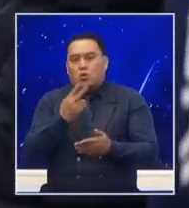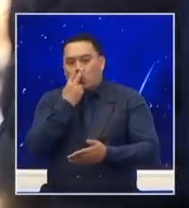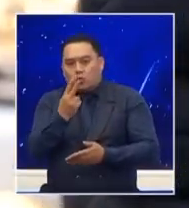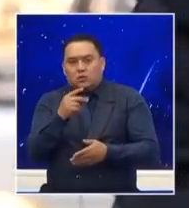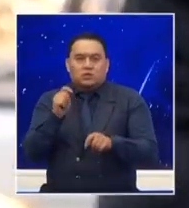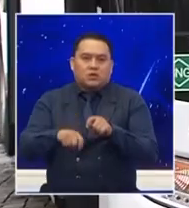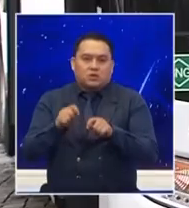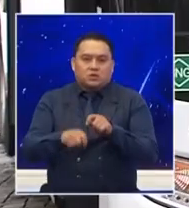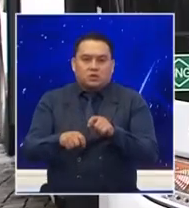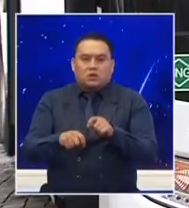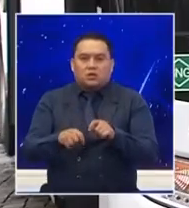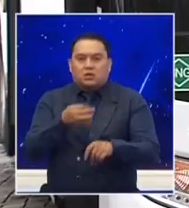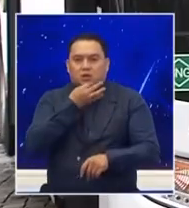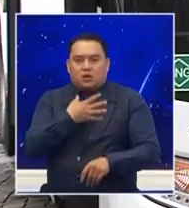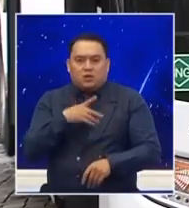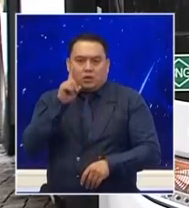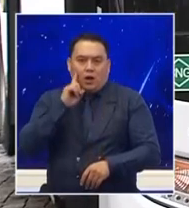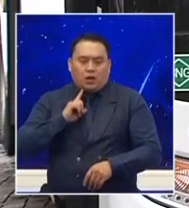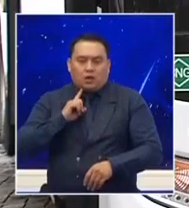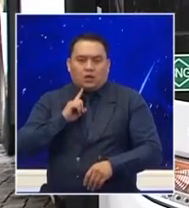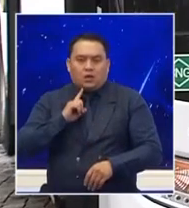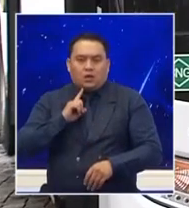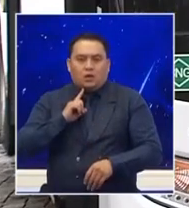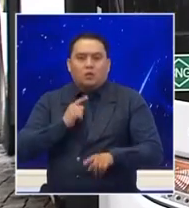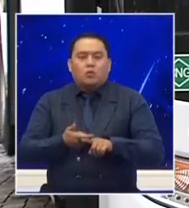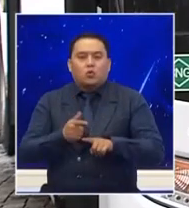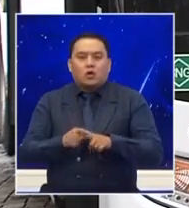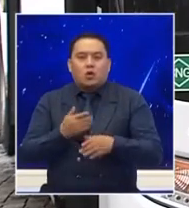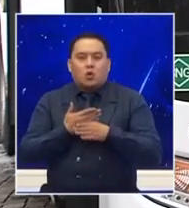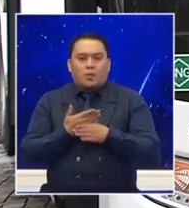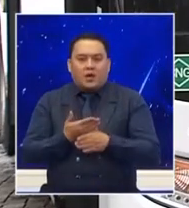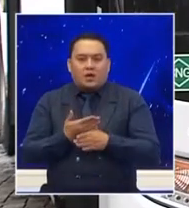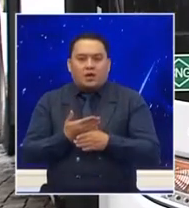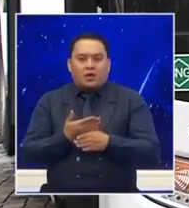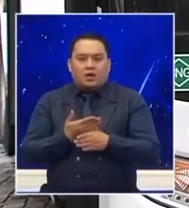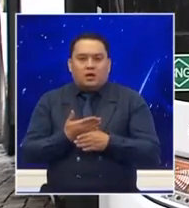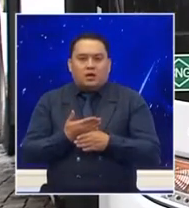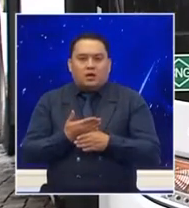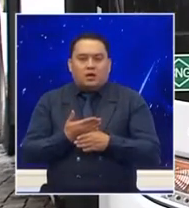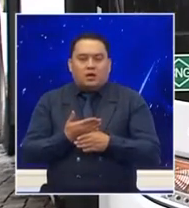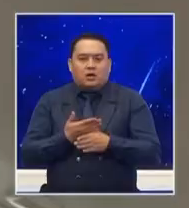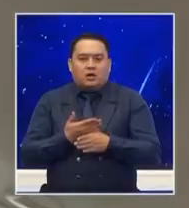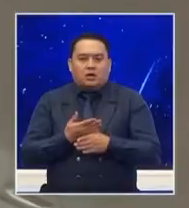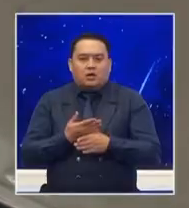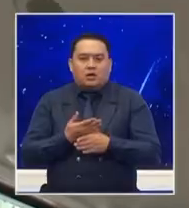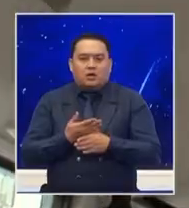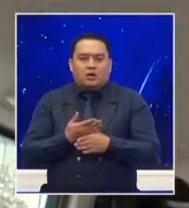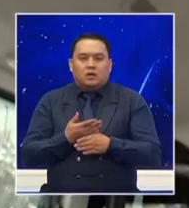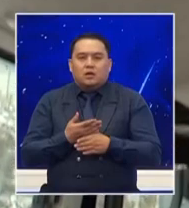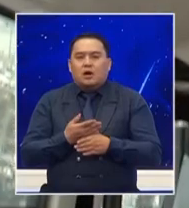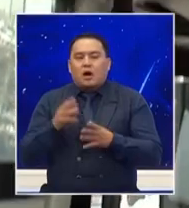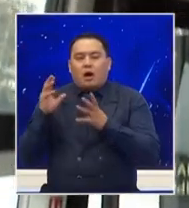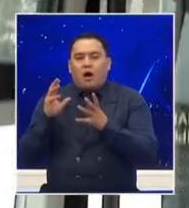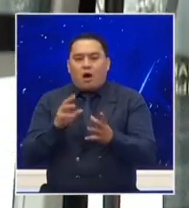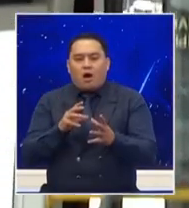күнде жүрдік мына автобуспен. Өте жақсы автобус екен. Енді бұндай көмек, мен білмеймін, қай жерде болатқан, бұл өте көмек. Автобустардың